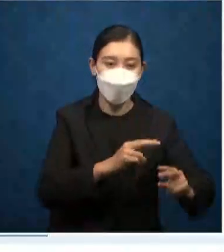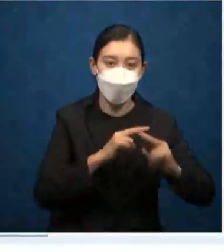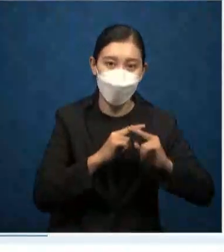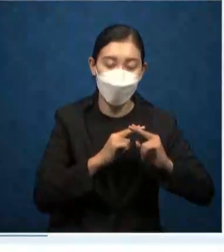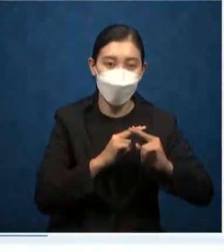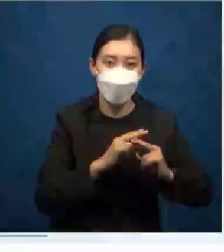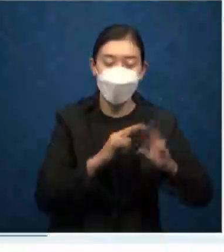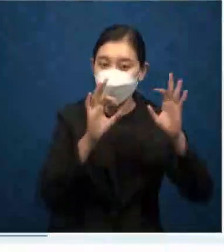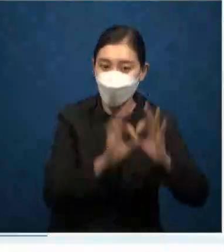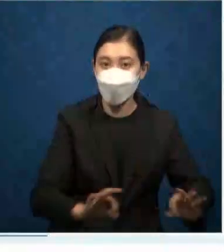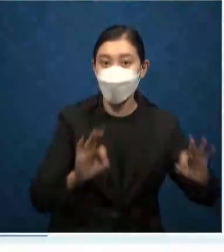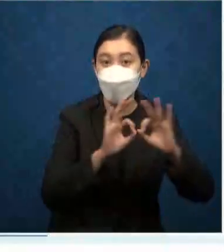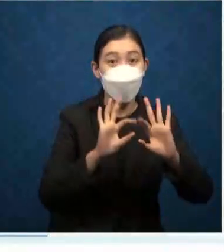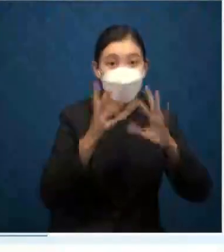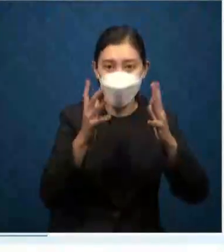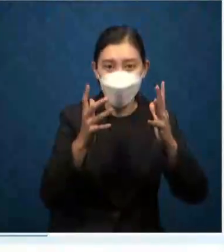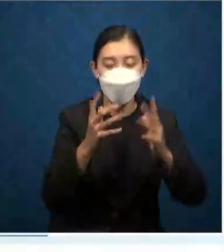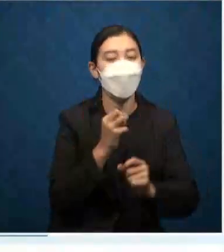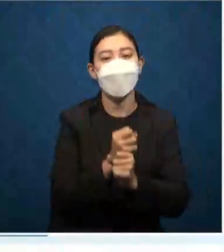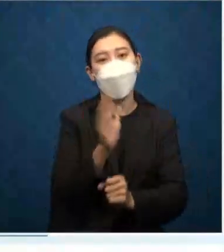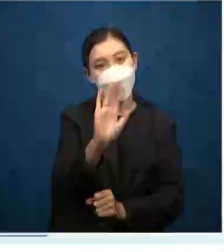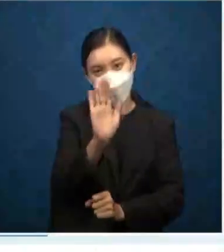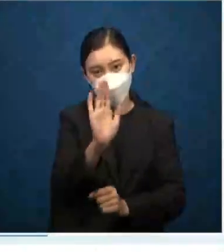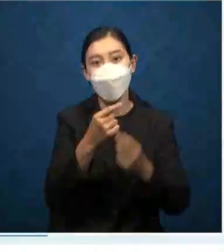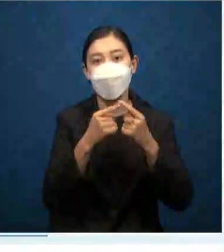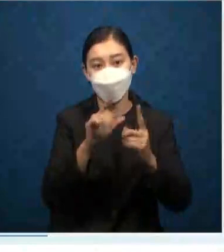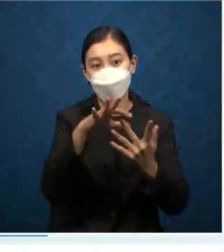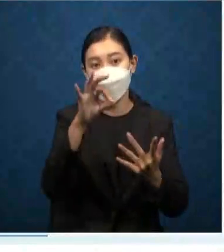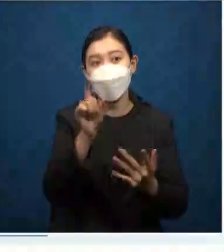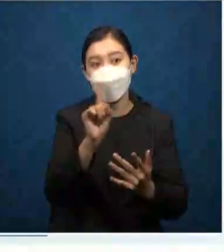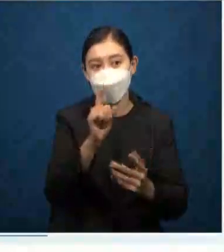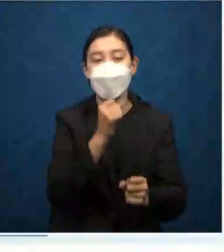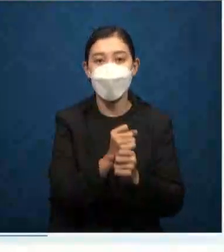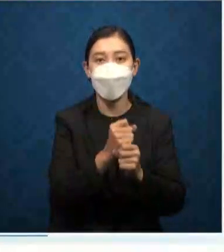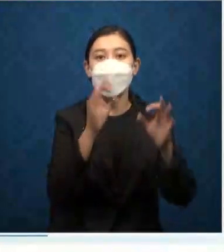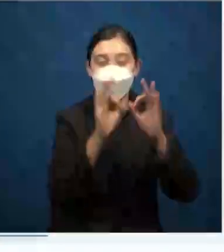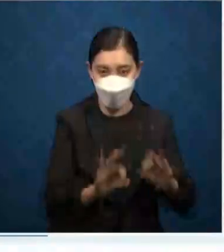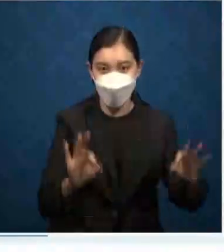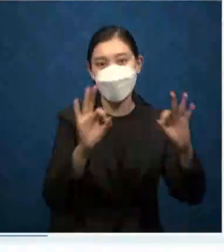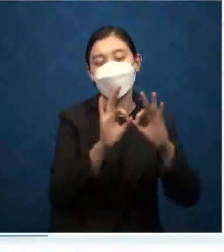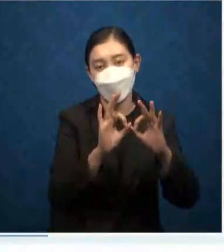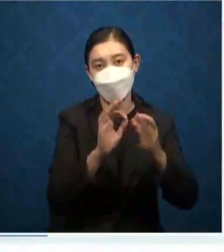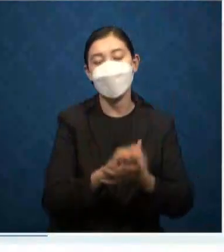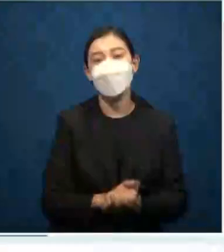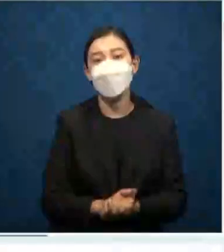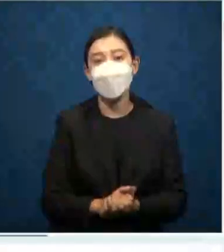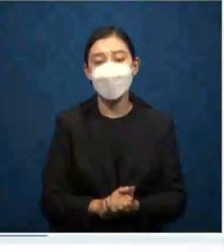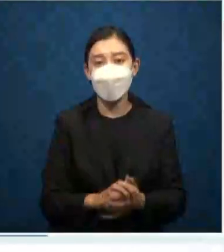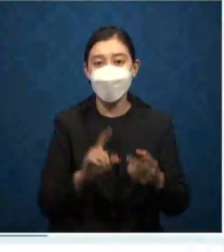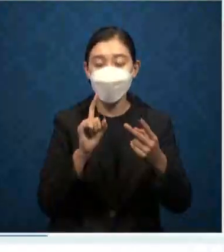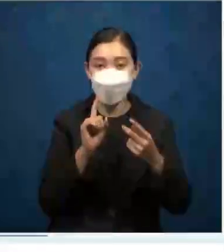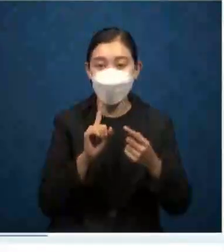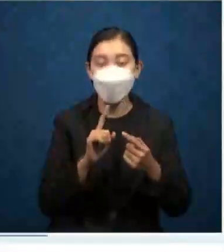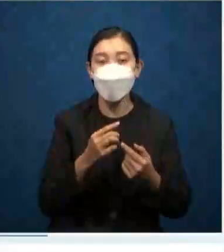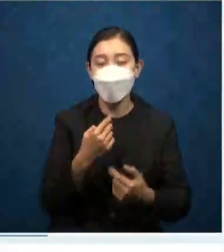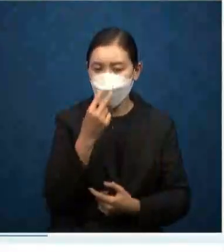าะที่สำคัญตรงนี้ก็ยังไม่เป็นความจริงครับในหน่วยงานของรัฐต่างๆเรายังพบว่าหลายหน่วยงานที่ยัง